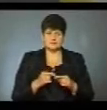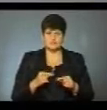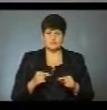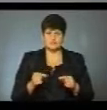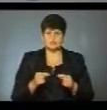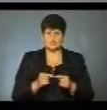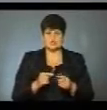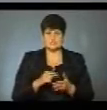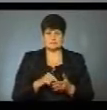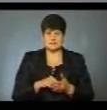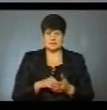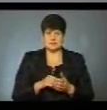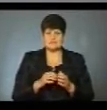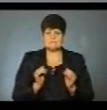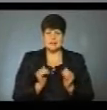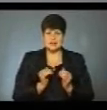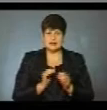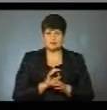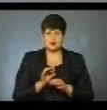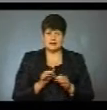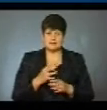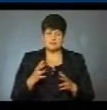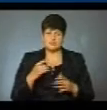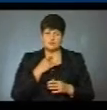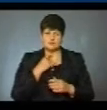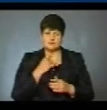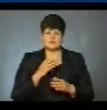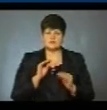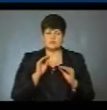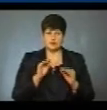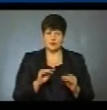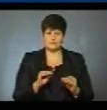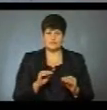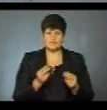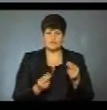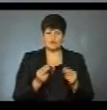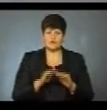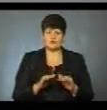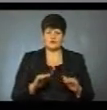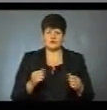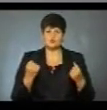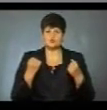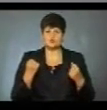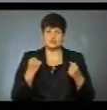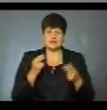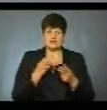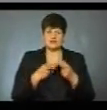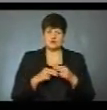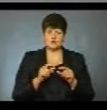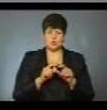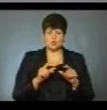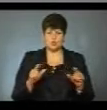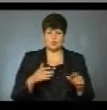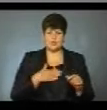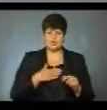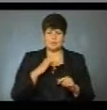міста. Серед малих проєктів найбільше голосів набрав встановлення та облаштування ігрового дитячого спортивно-гімнастичного комплексу